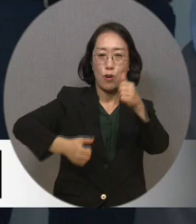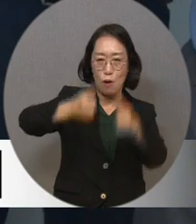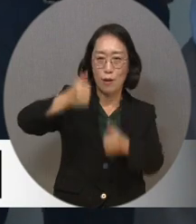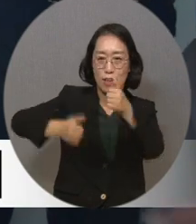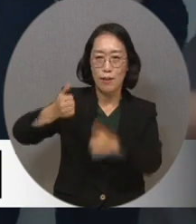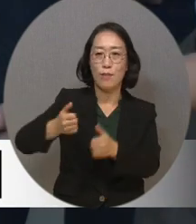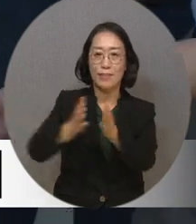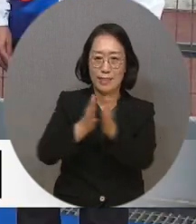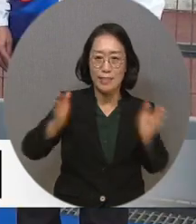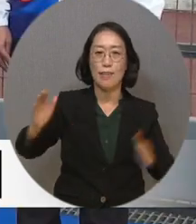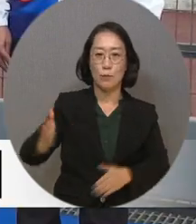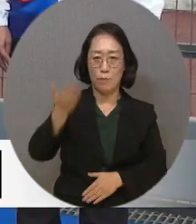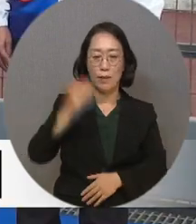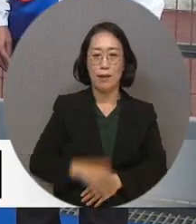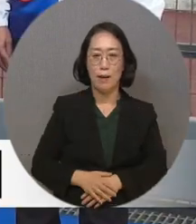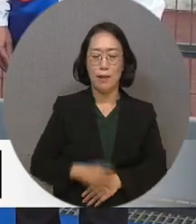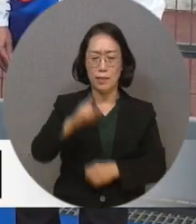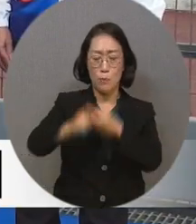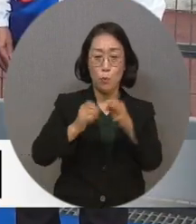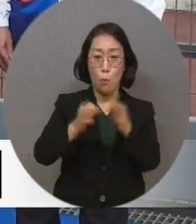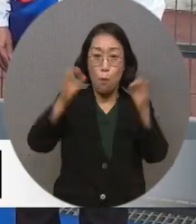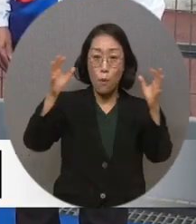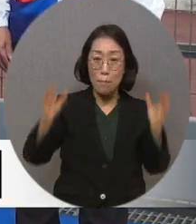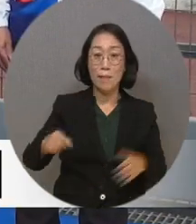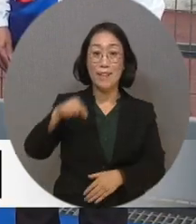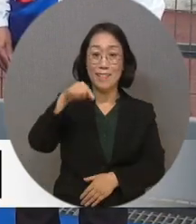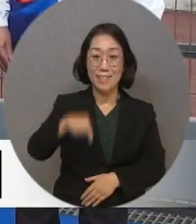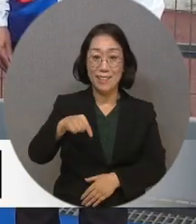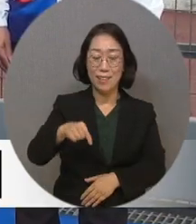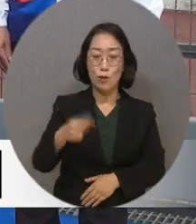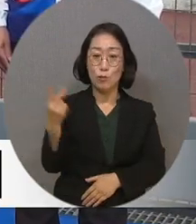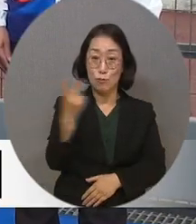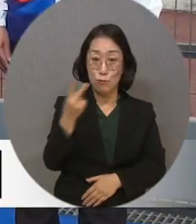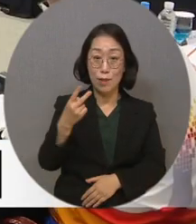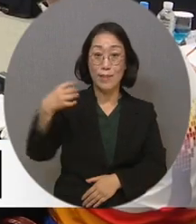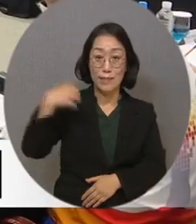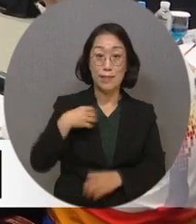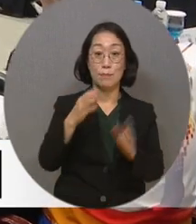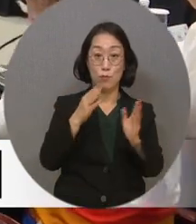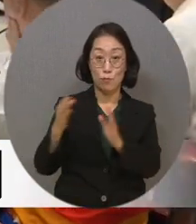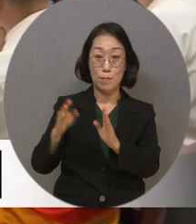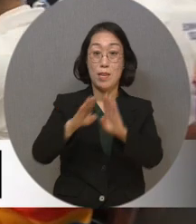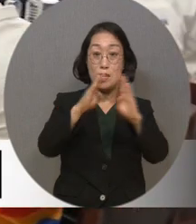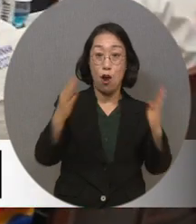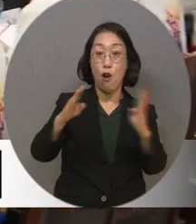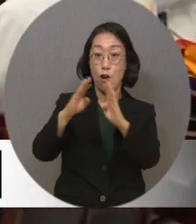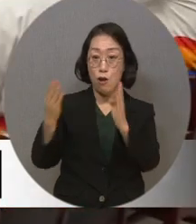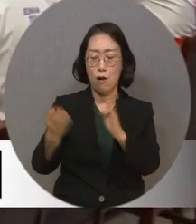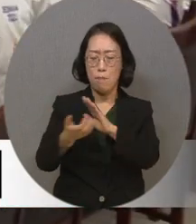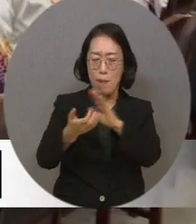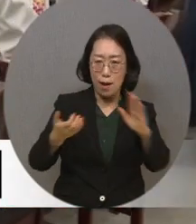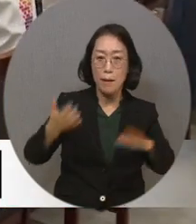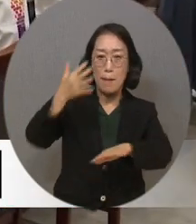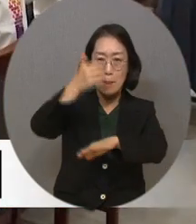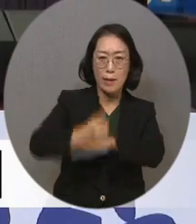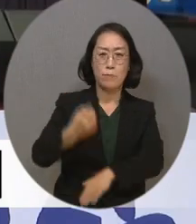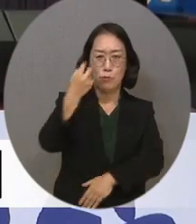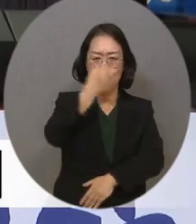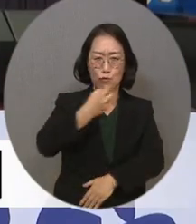열립니다. 15년 만에 양대체전을 개최하는 전남도는 시군과의 최종 준비 상황